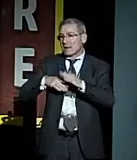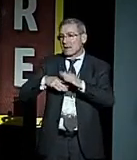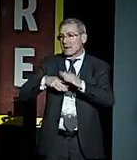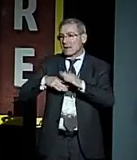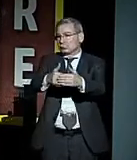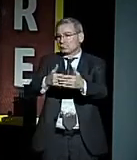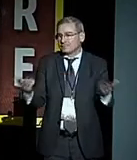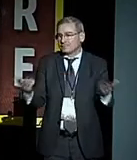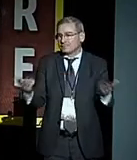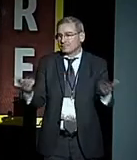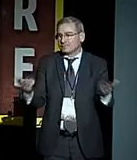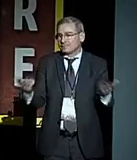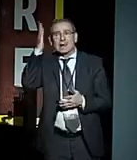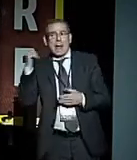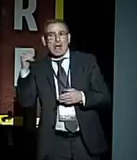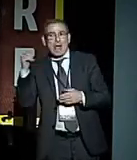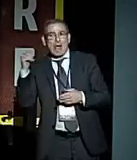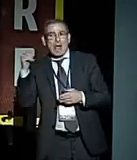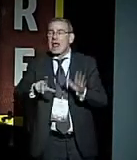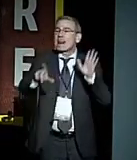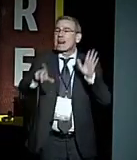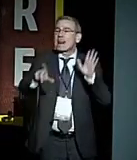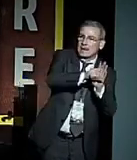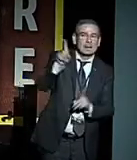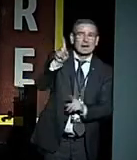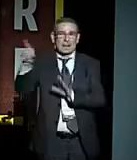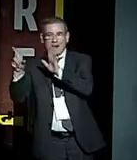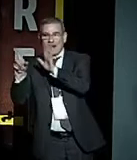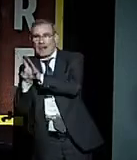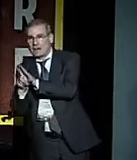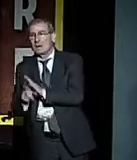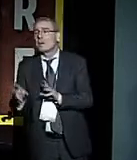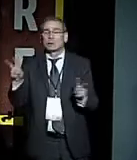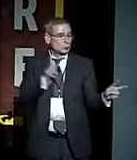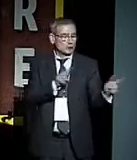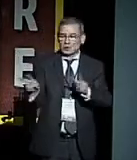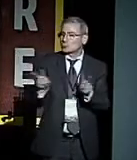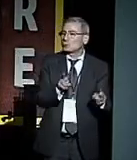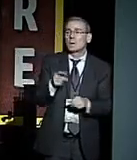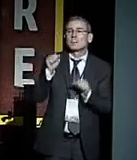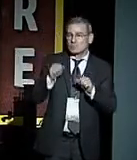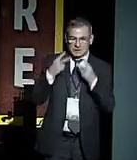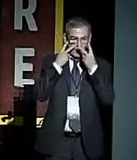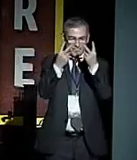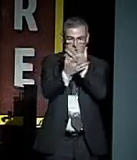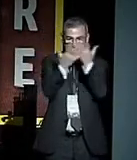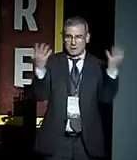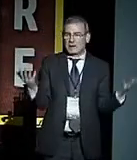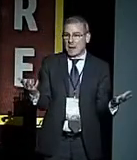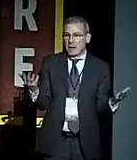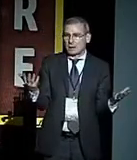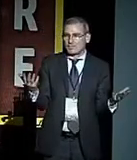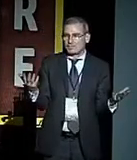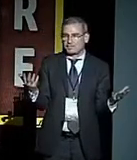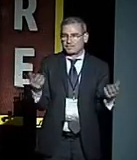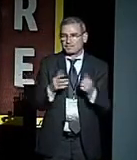vari campi in Libia, quelli legali e quelli illegali. Ma in entrambi possiamo vedere, e sempre non lo dice la Pini, di cui non vi dovete mai